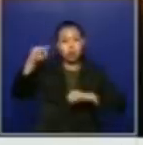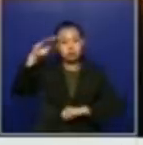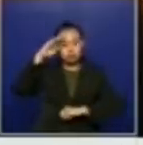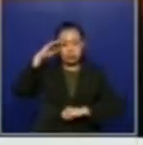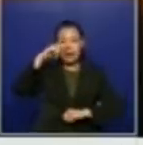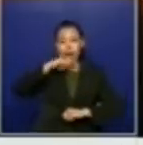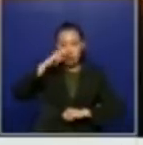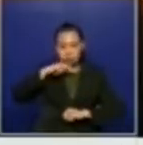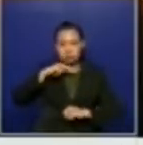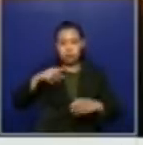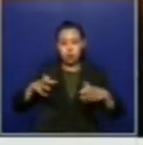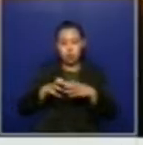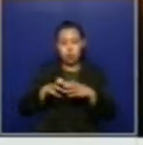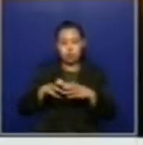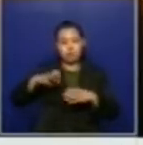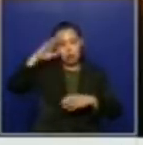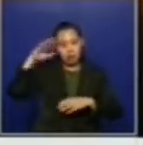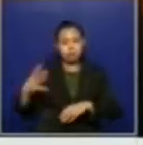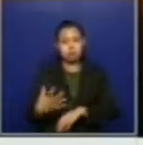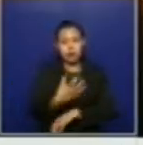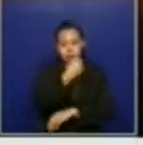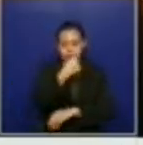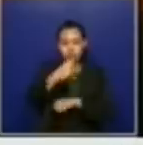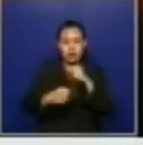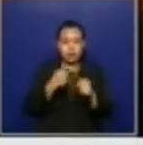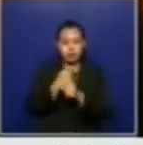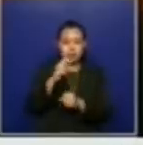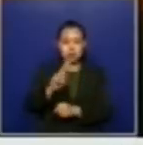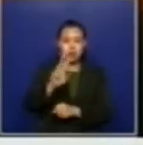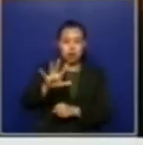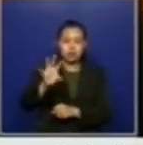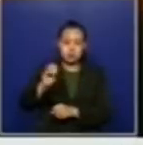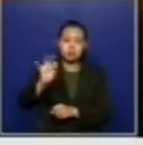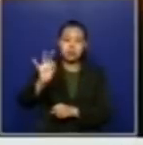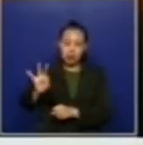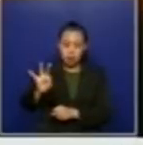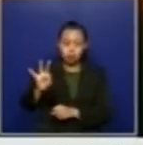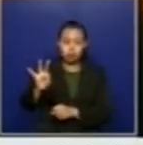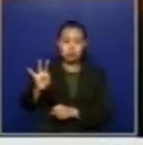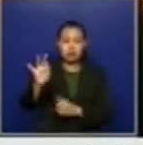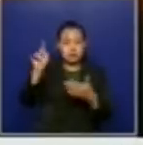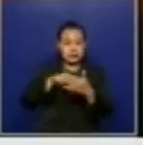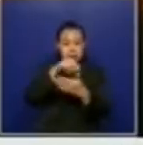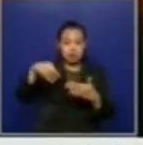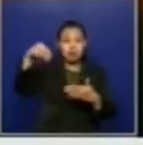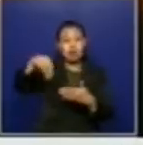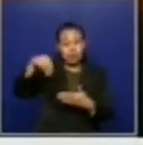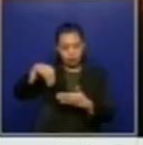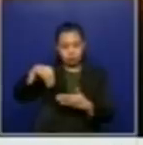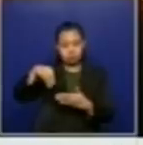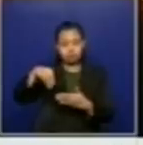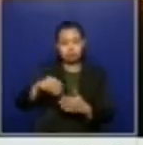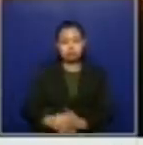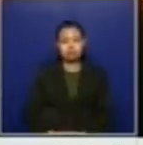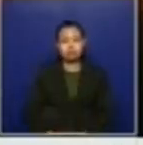คณะรัฐประหารบอกว่าจะมีการเลือกตั้งในปี2559ฮะ นี่เป็นข่าวระดับโลกนะฮะไปดูแผ่นต่อ